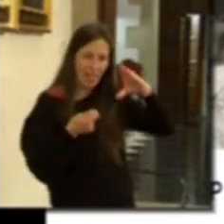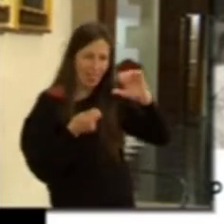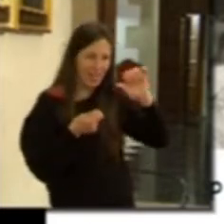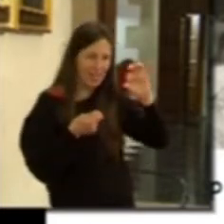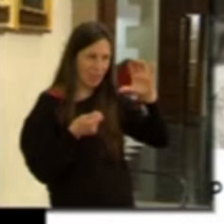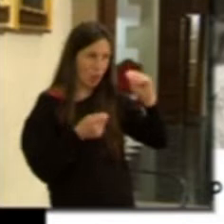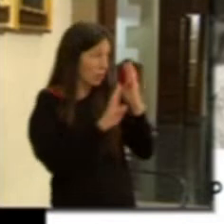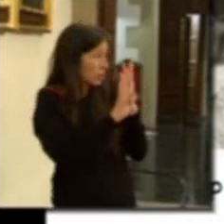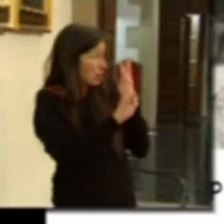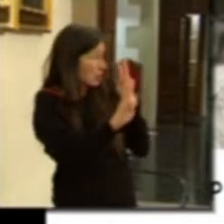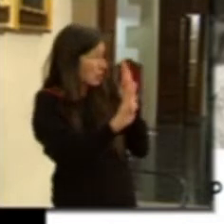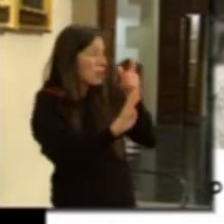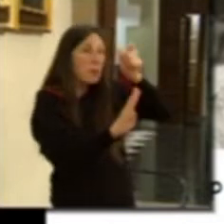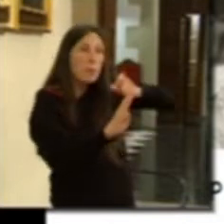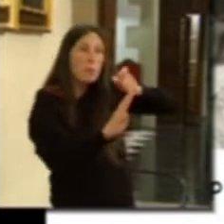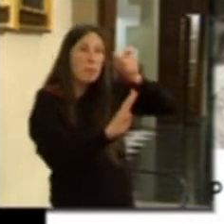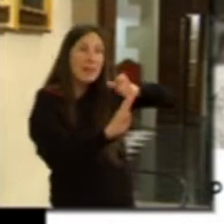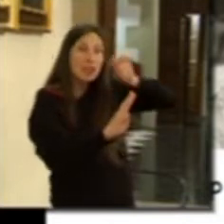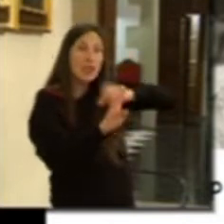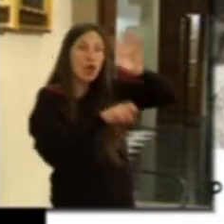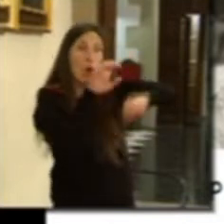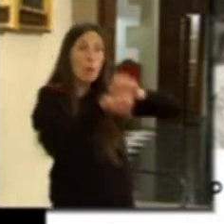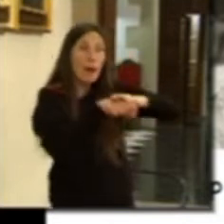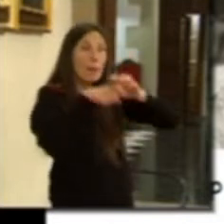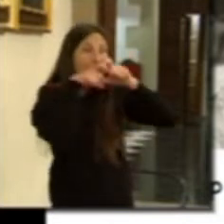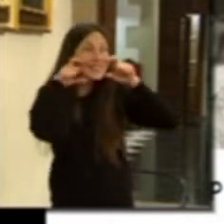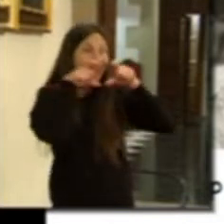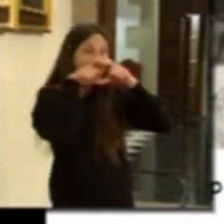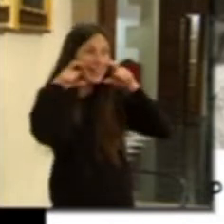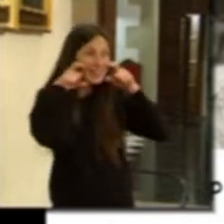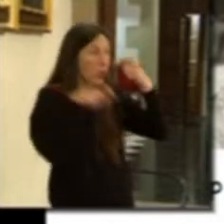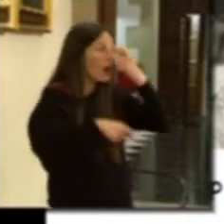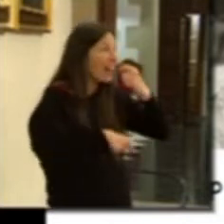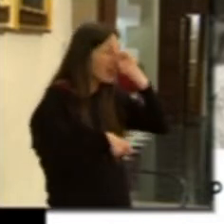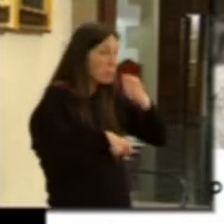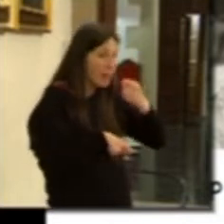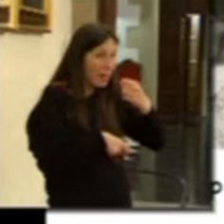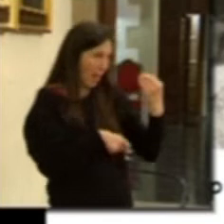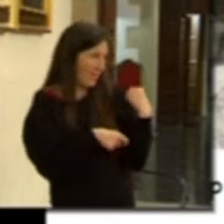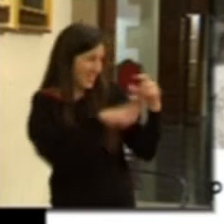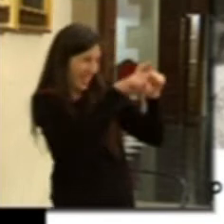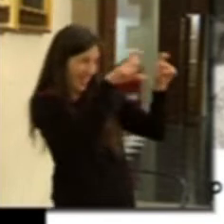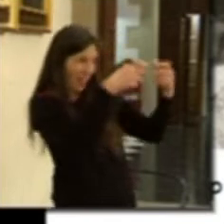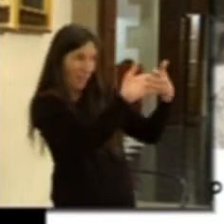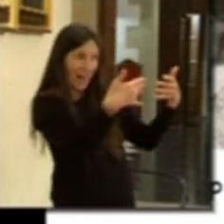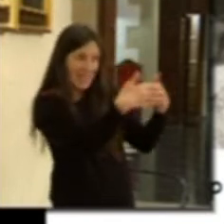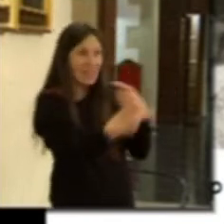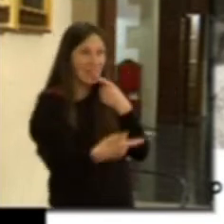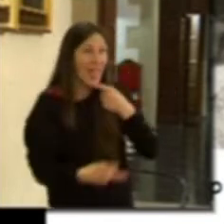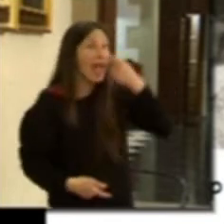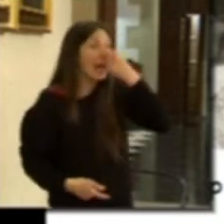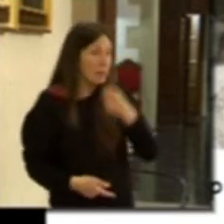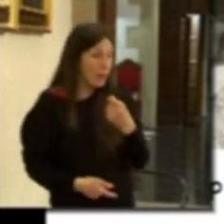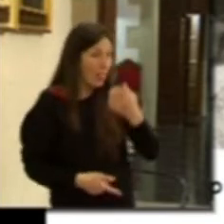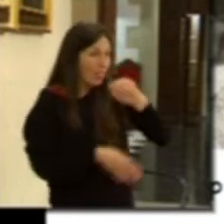cua per anar a buscar mascaretes. Aquí hi ha un rètol petit que diu grip, s'ha de portar mascareta. Si em permeteu, el tema de la